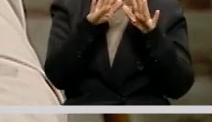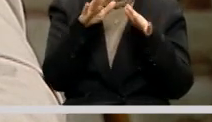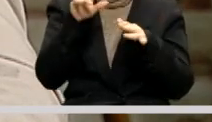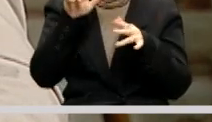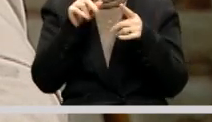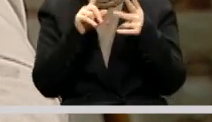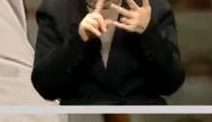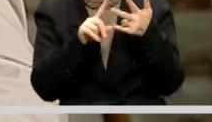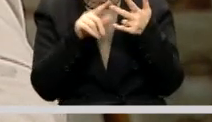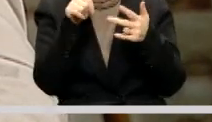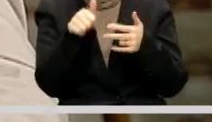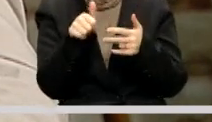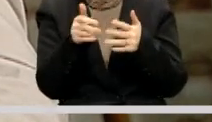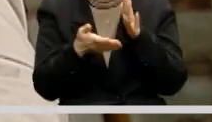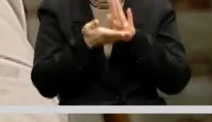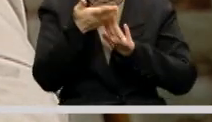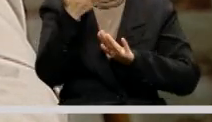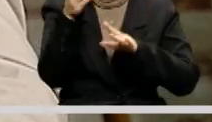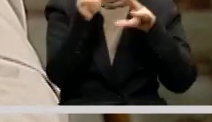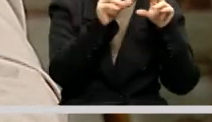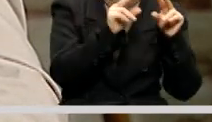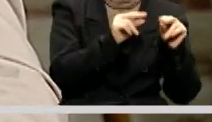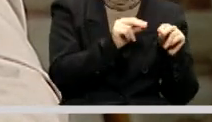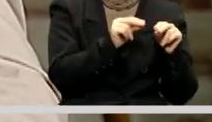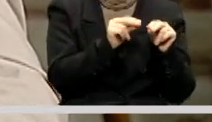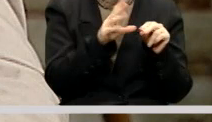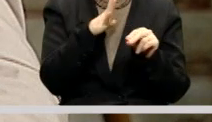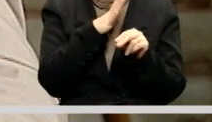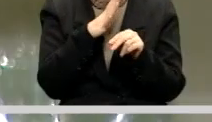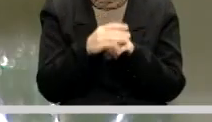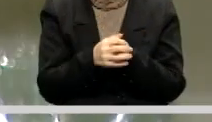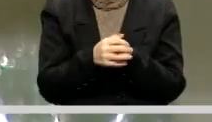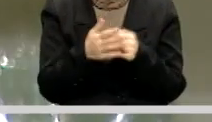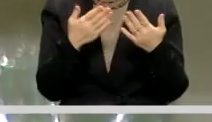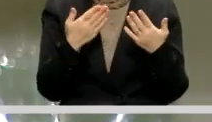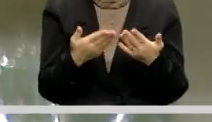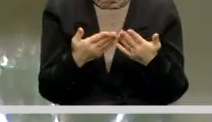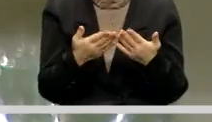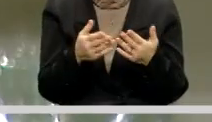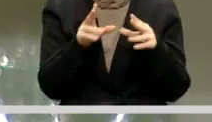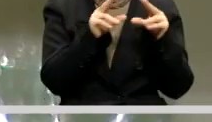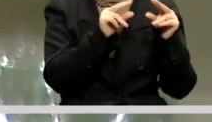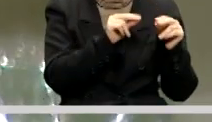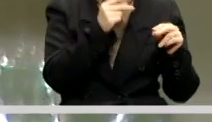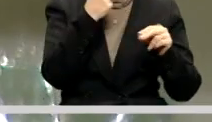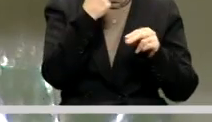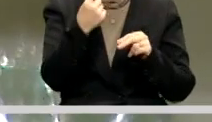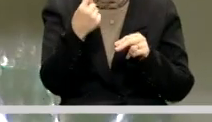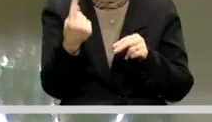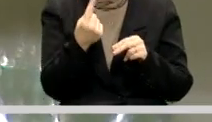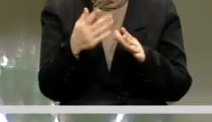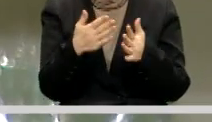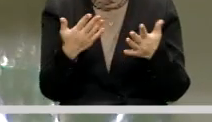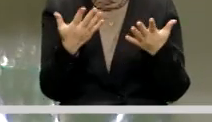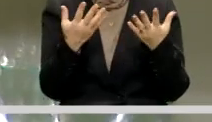daha fazla uyku uyuyarak ve dinlenerek kalkmış oluyorsunuz. Peki uyku dediğimiz şey nasıl bir